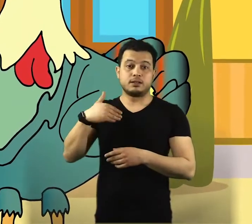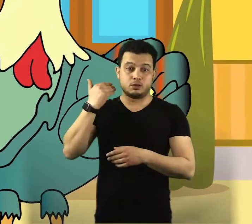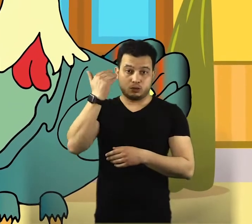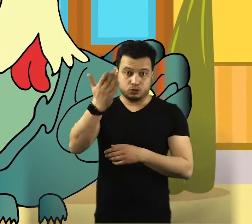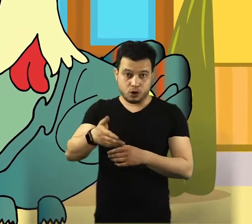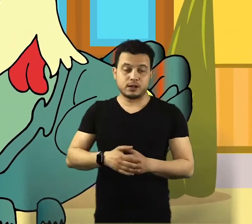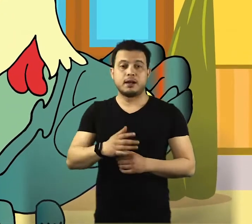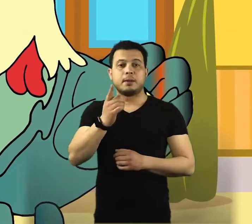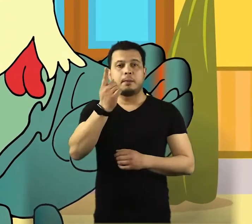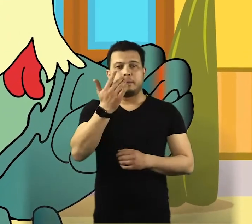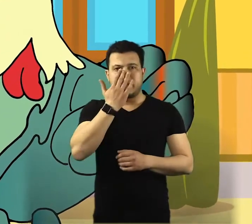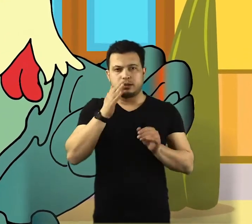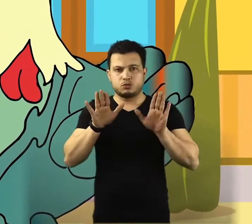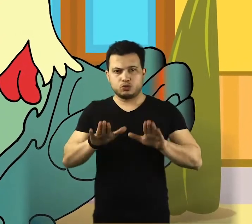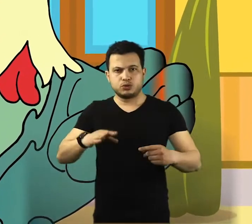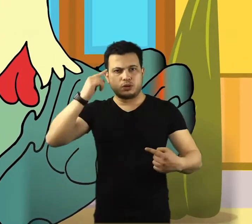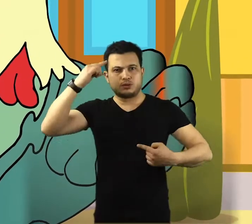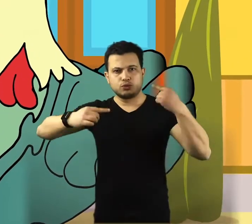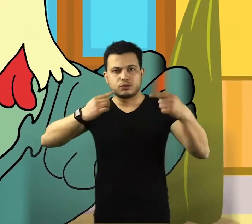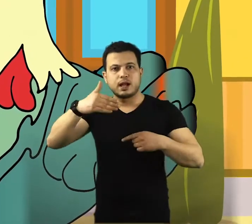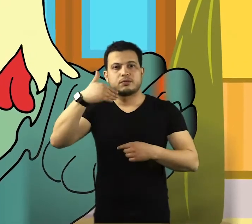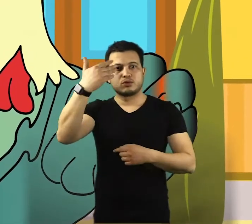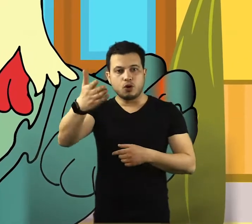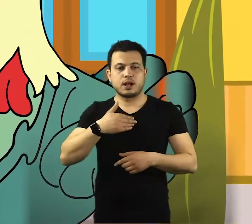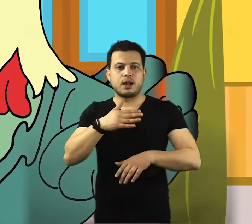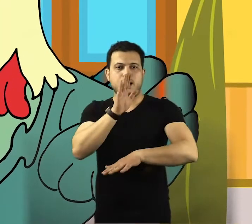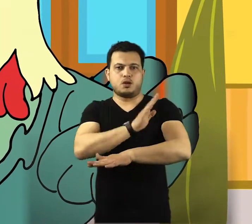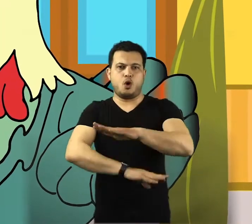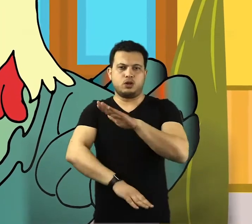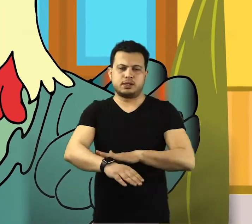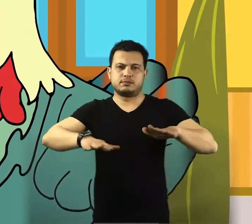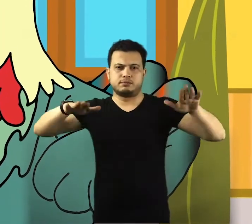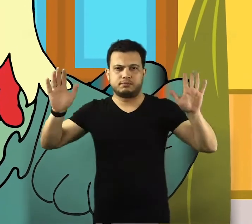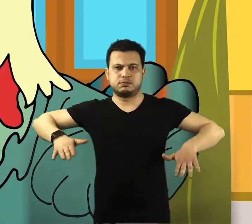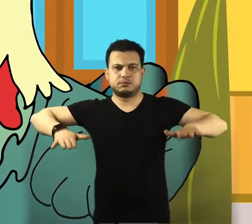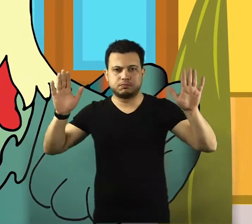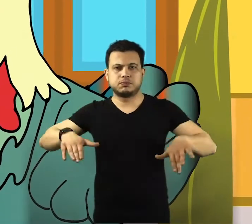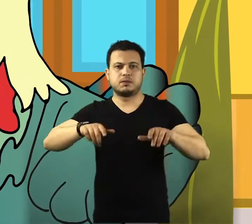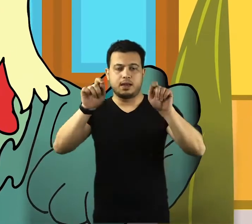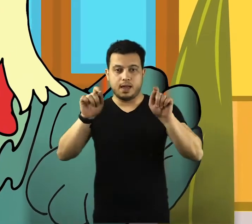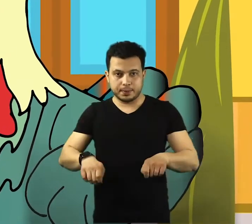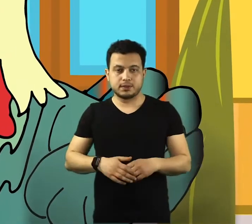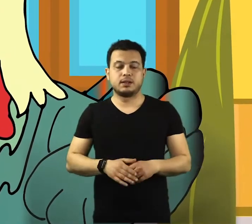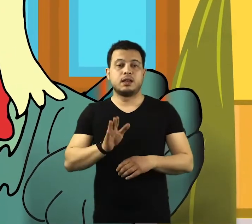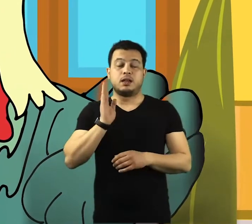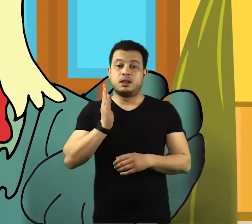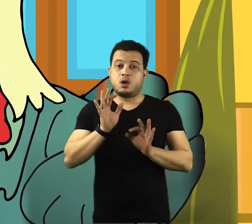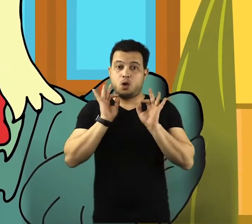Biraz durup düşündükten sonra kanadını havaya doğru kaldırdı Demek öyle